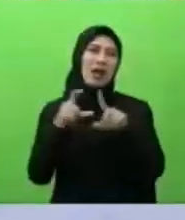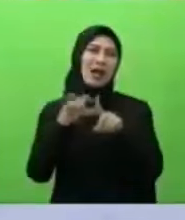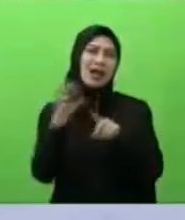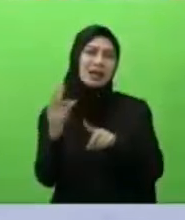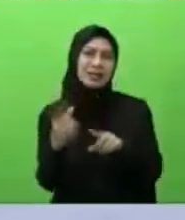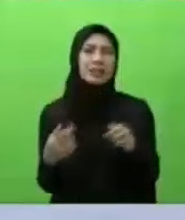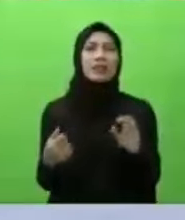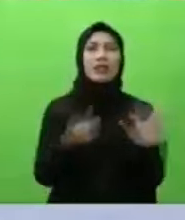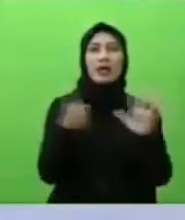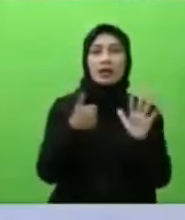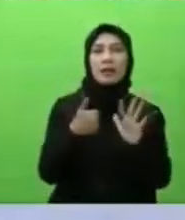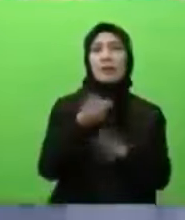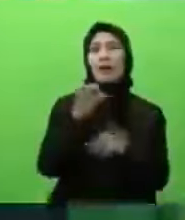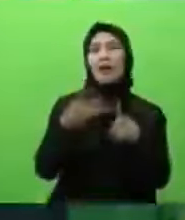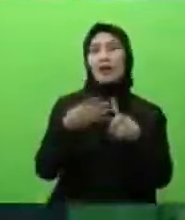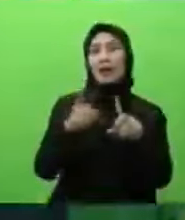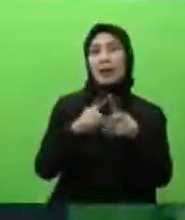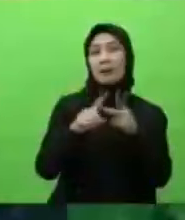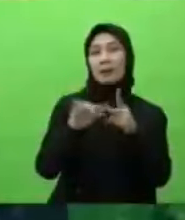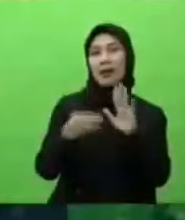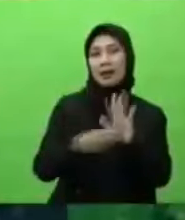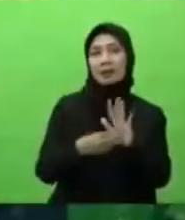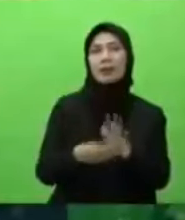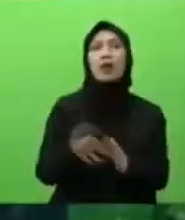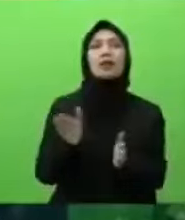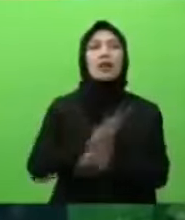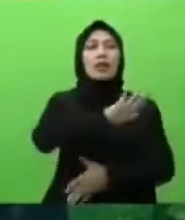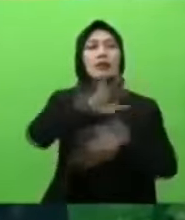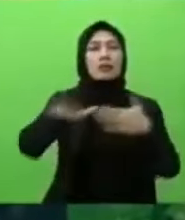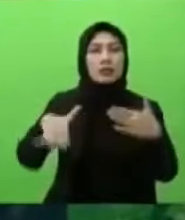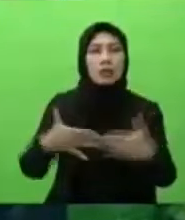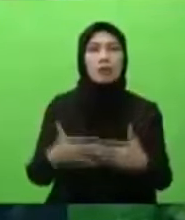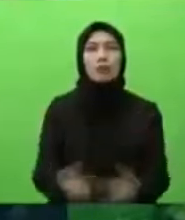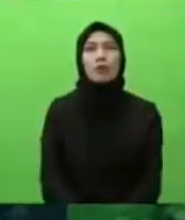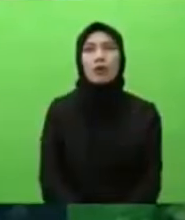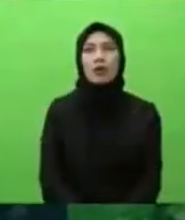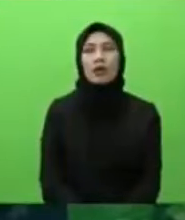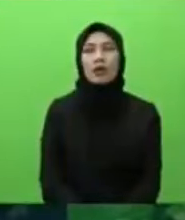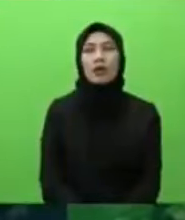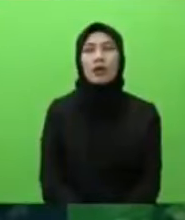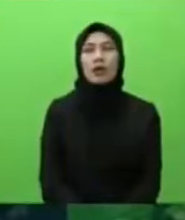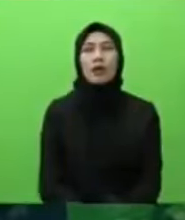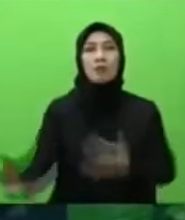Muad Ibrahim dan seluruh peserta wordpace